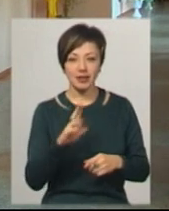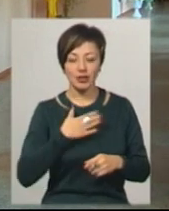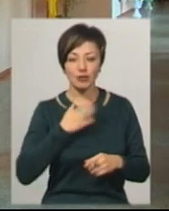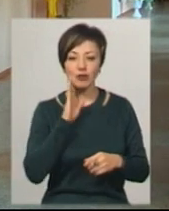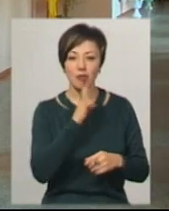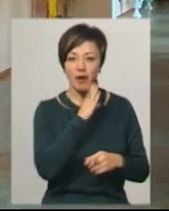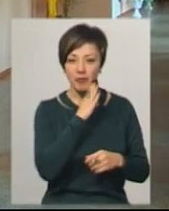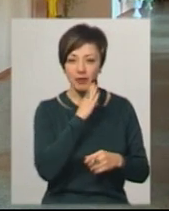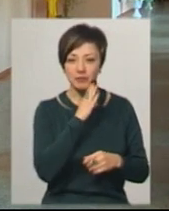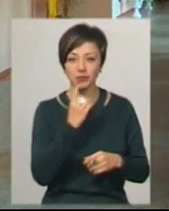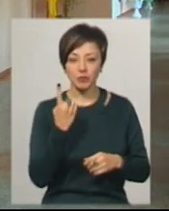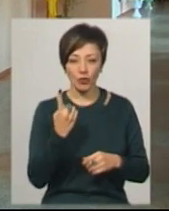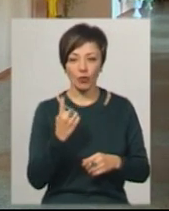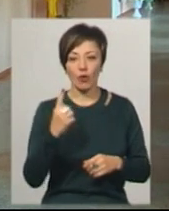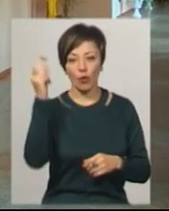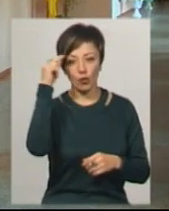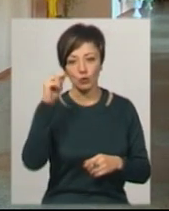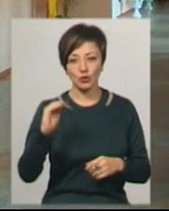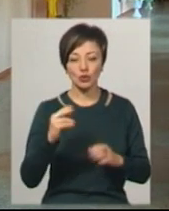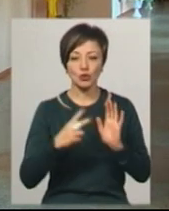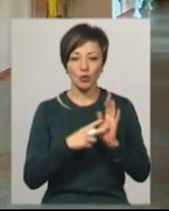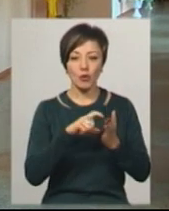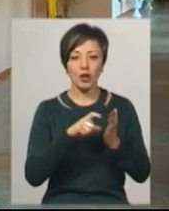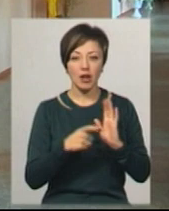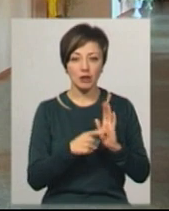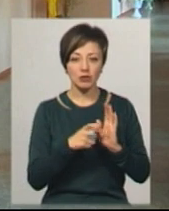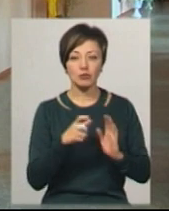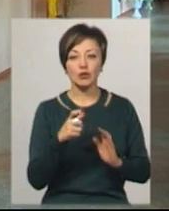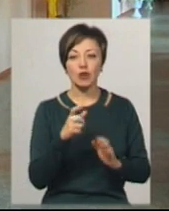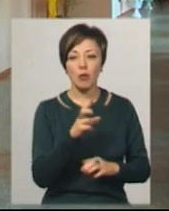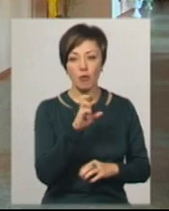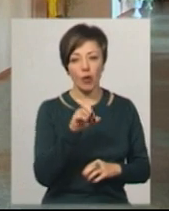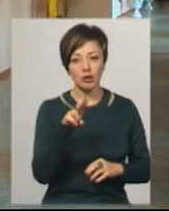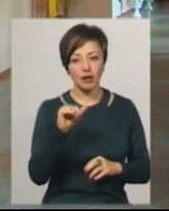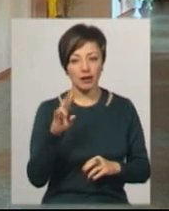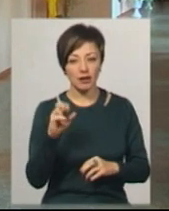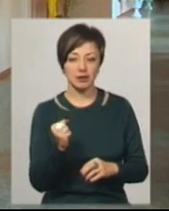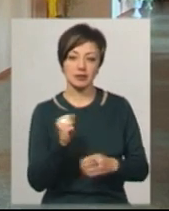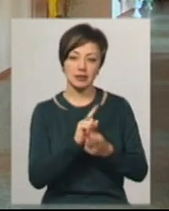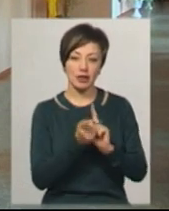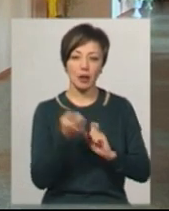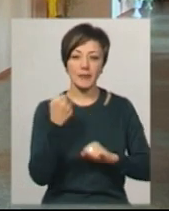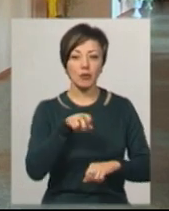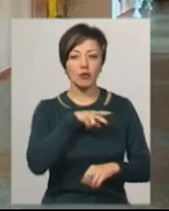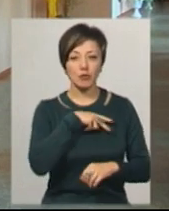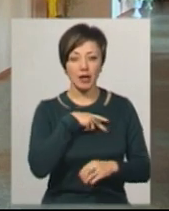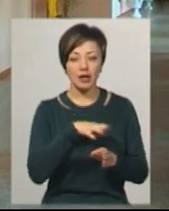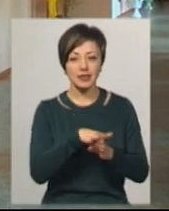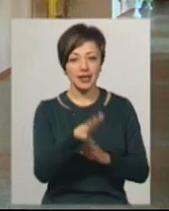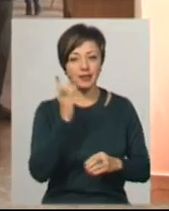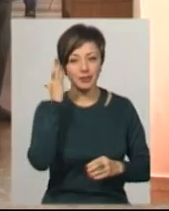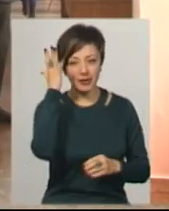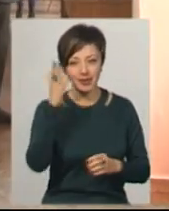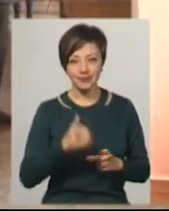мама одного із учів, учів всьому випадку Богдана Шевчука, стала переможею в номінації «Реалізація